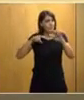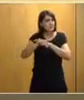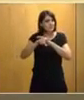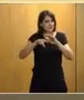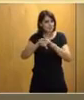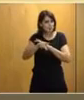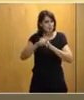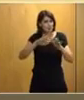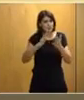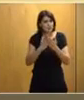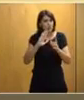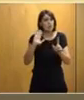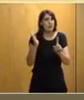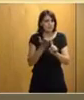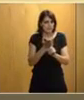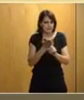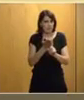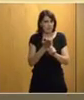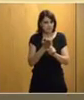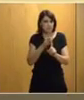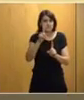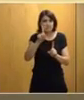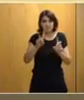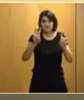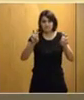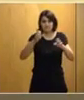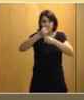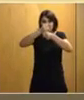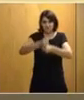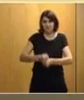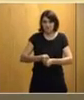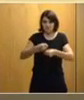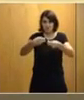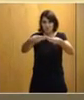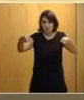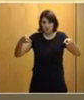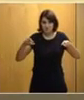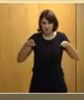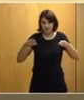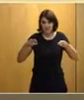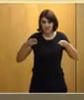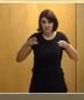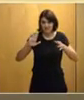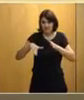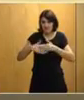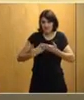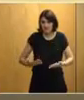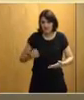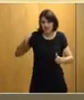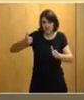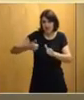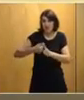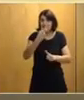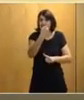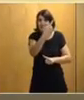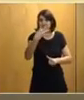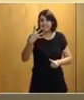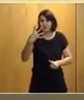que és la reducció de la quarantena de 14 dies, tal com estava actualment en els protocols fins a 10